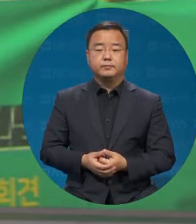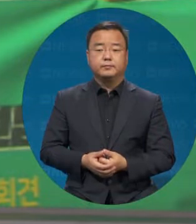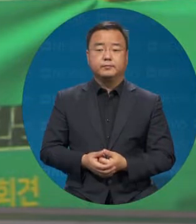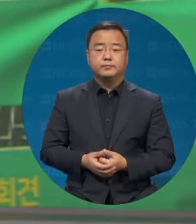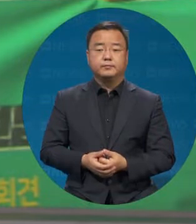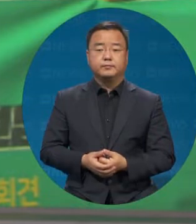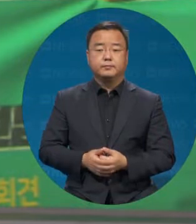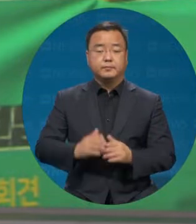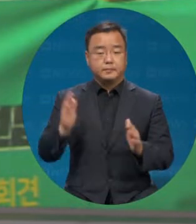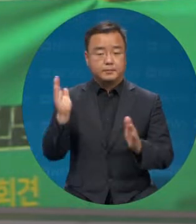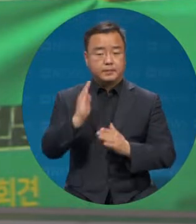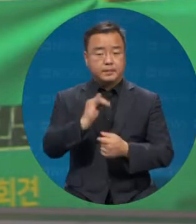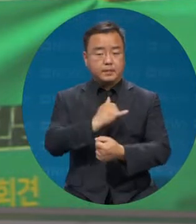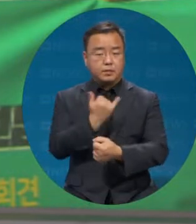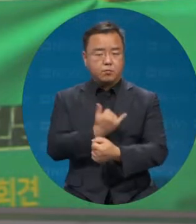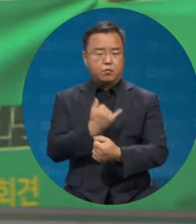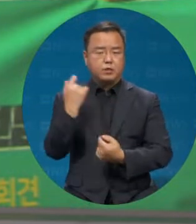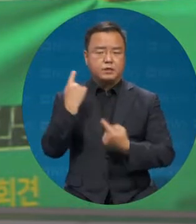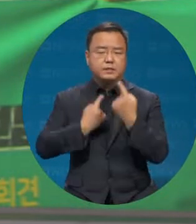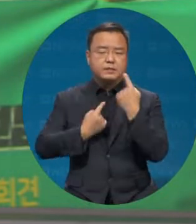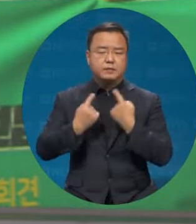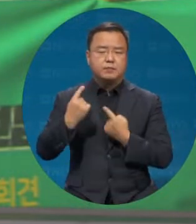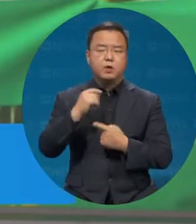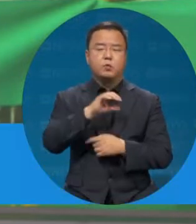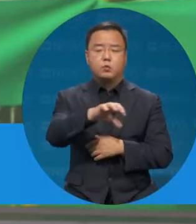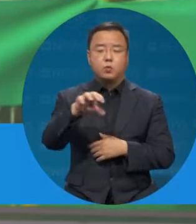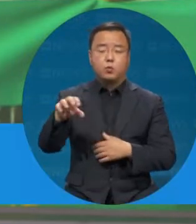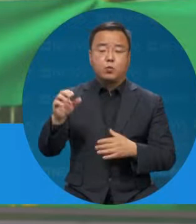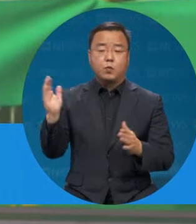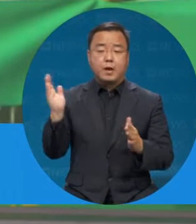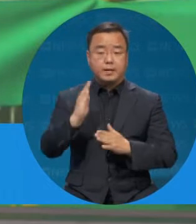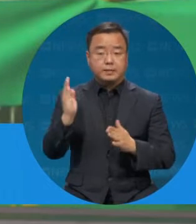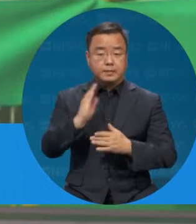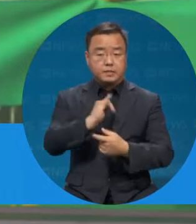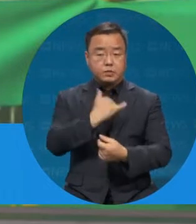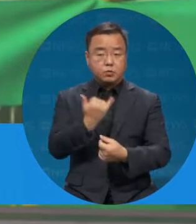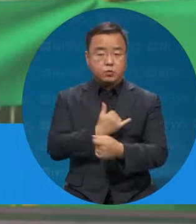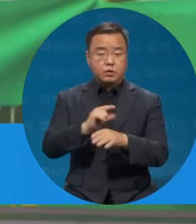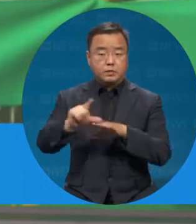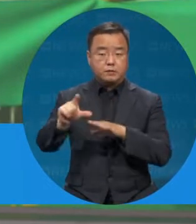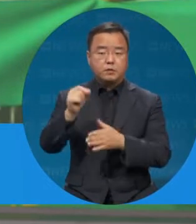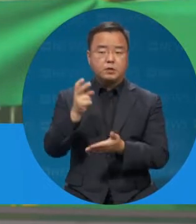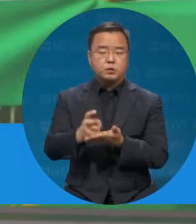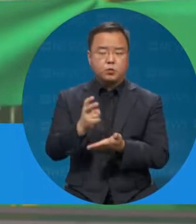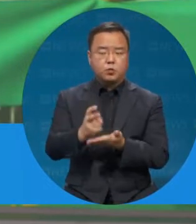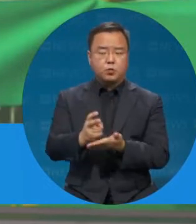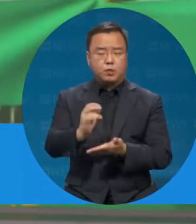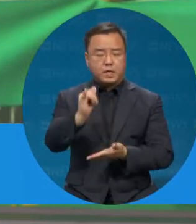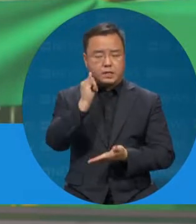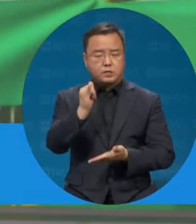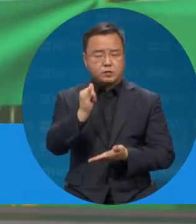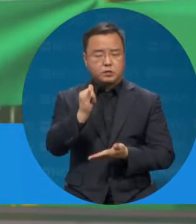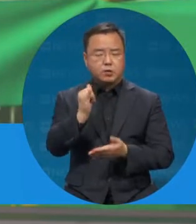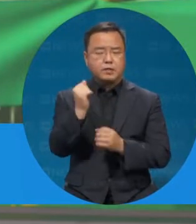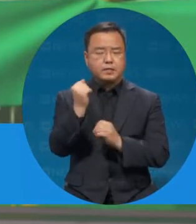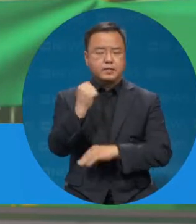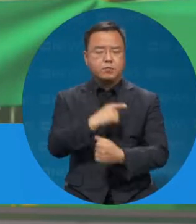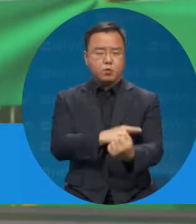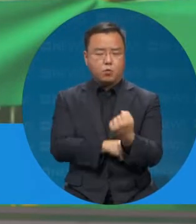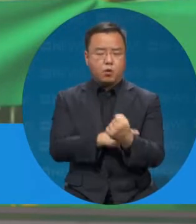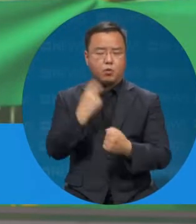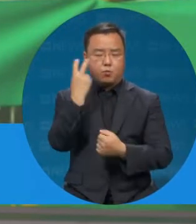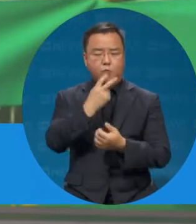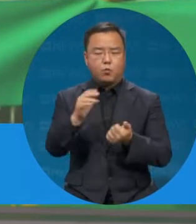네, 학생 인권 침해, 일부 지역에서는 학생 인권 조례를 두어서 학생의 기본권을 보호하고 있지만 인권